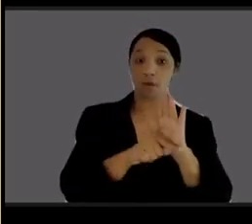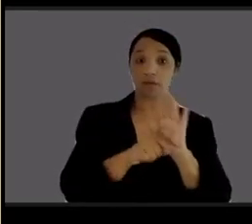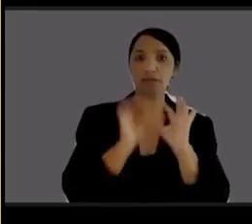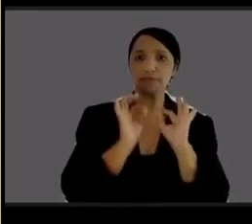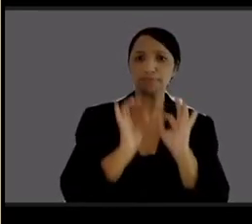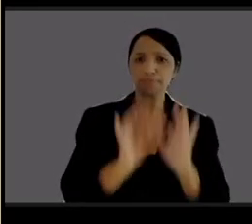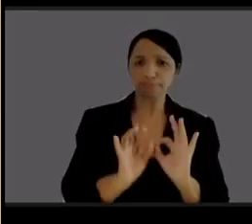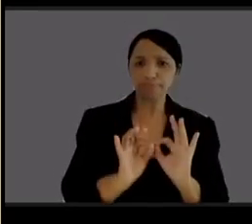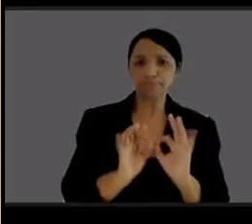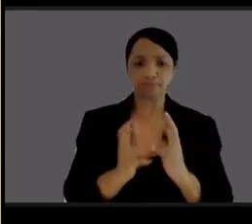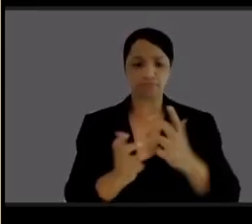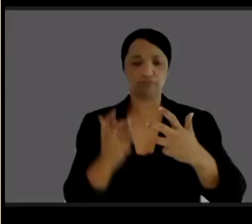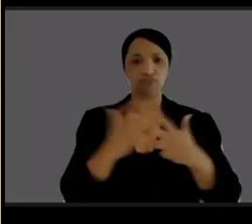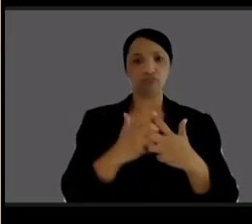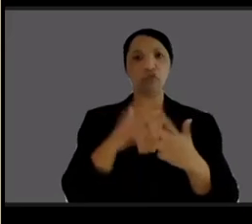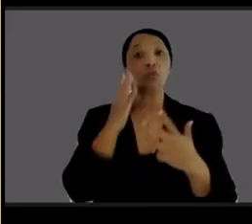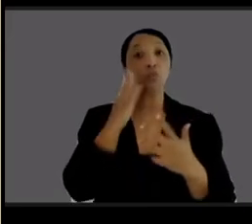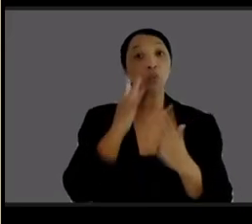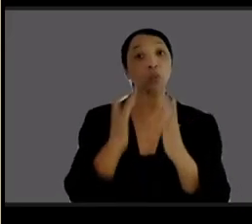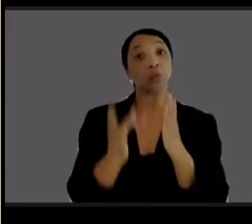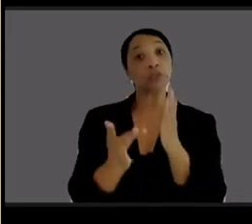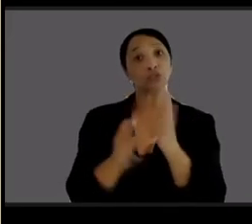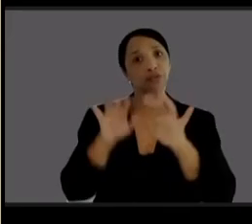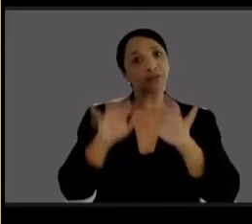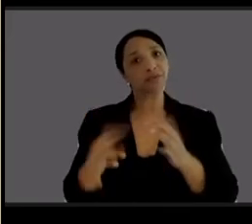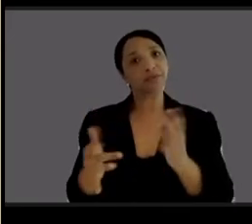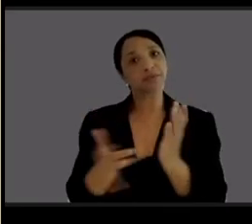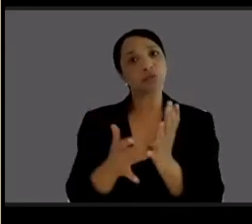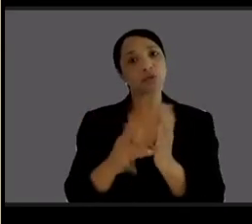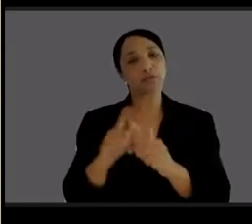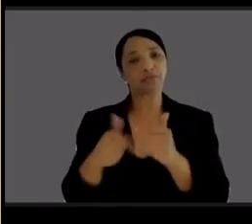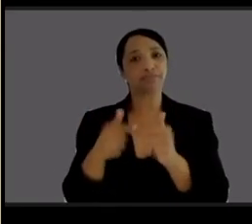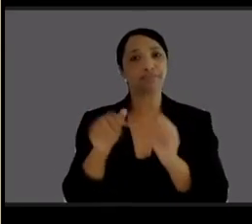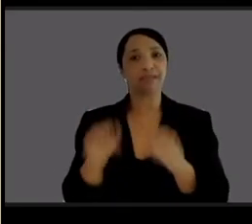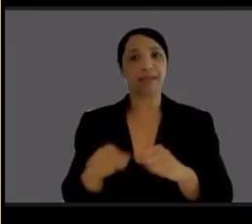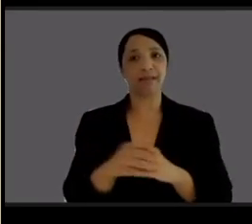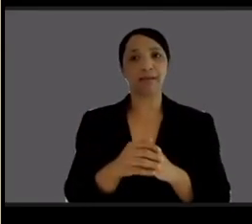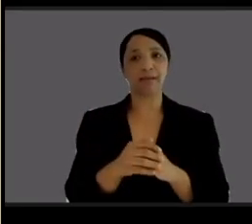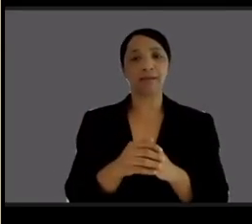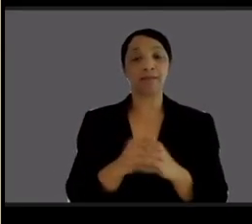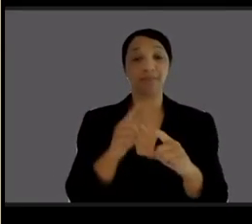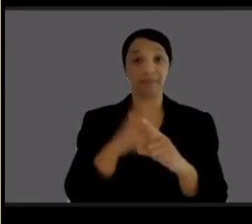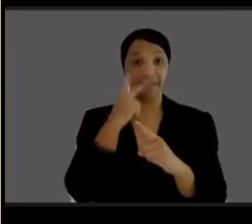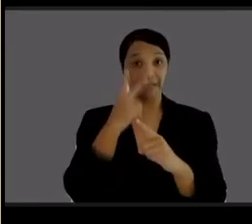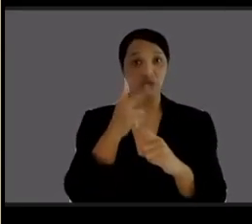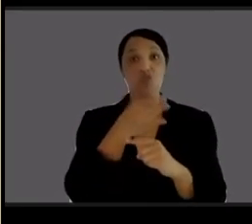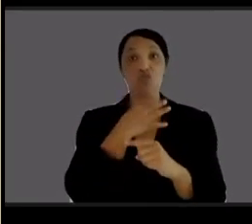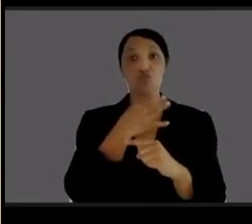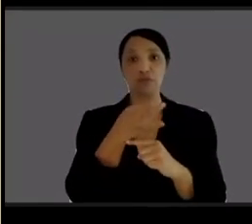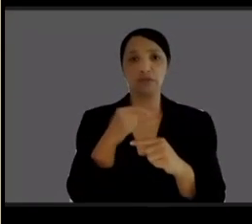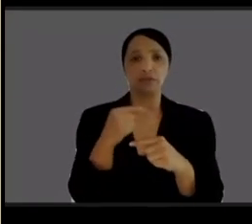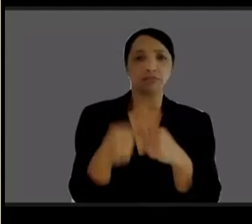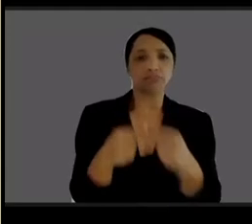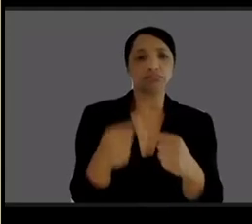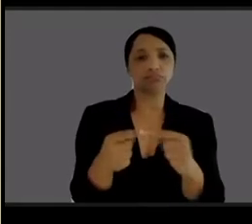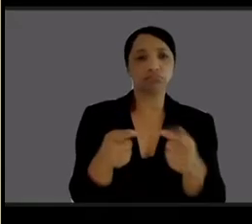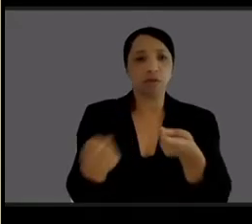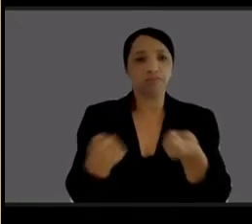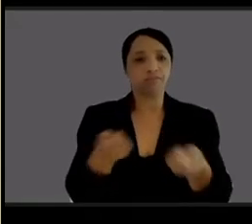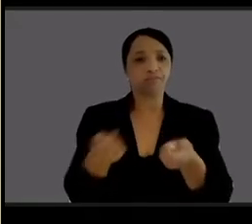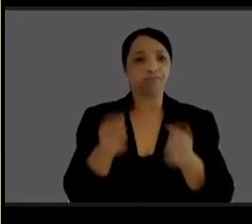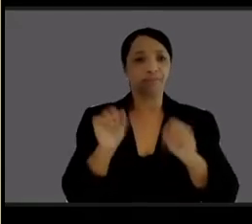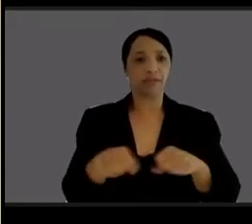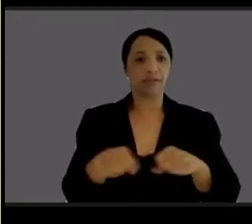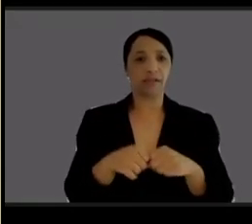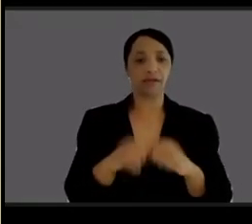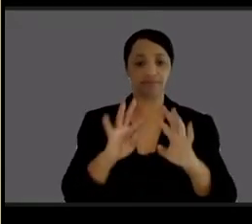qui rationaliseront les avantages des différentes politiques tout en atténuant les risques. Le forum